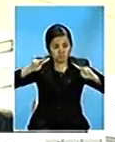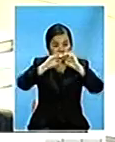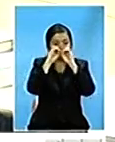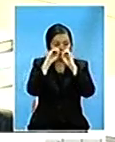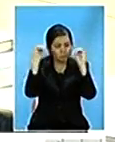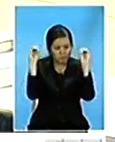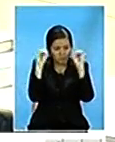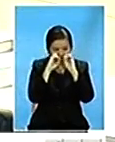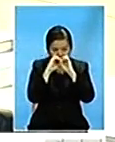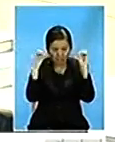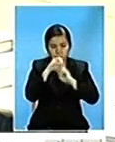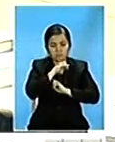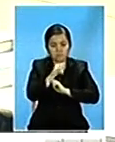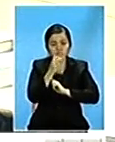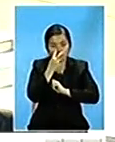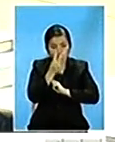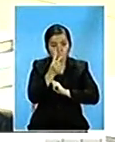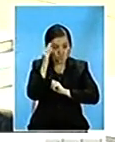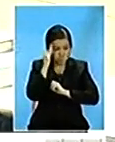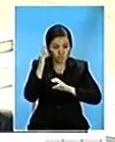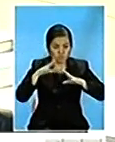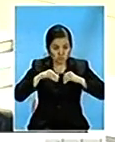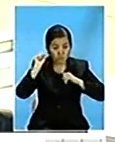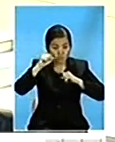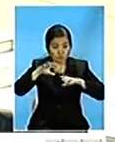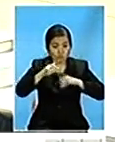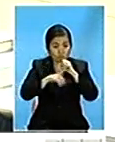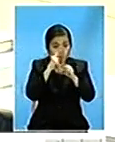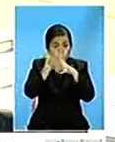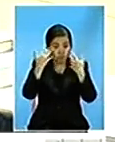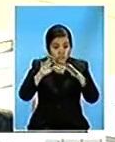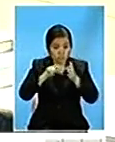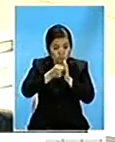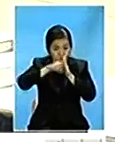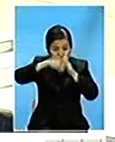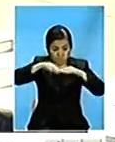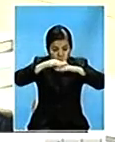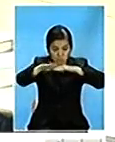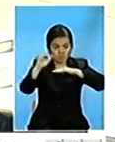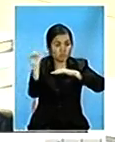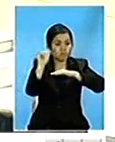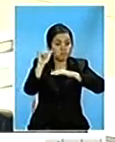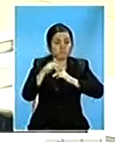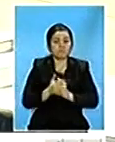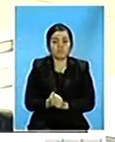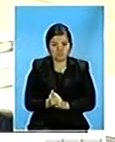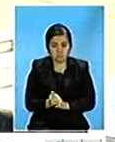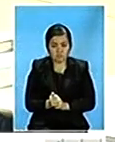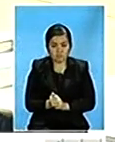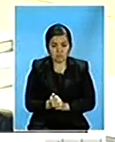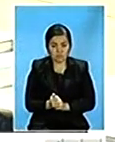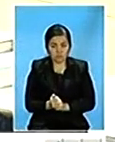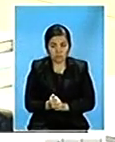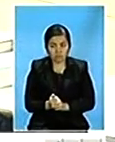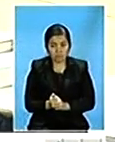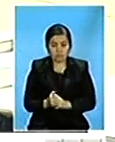จริงท่านก็ยอมรับว่าน้ำท่วมปีที่แล้วเนี่ย นะ คร ับ ยังไม่ได้ซ่อมนะครับ รับไปแล้วท่านฮะ ครับ ท่านรัฐมนตรี ท่านรัฐมนตรีจะ